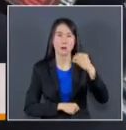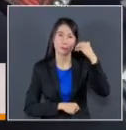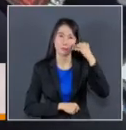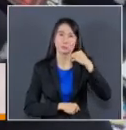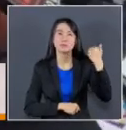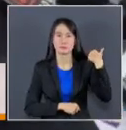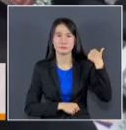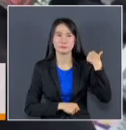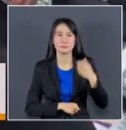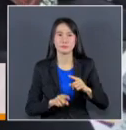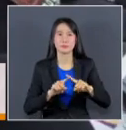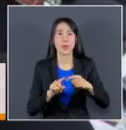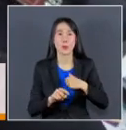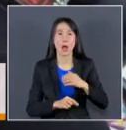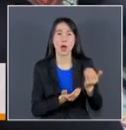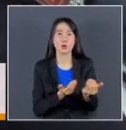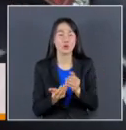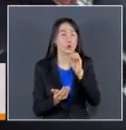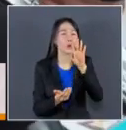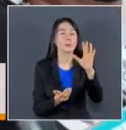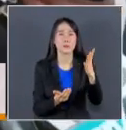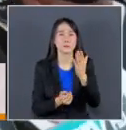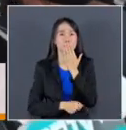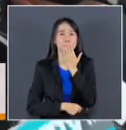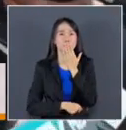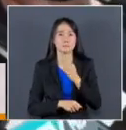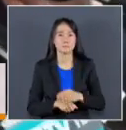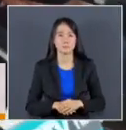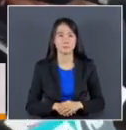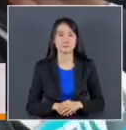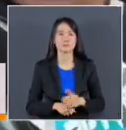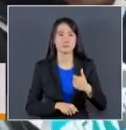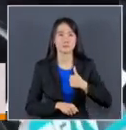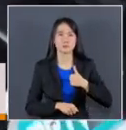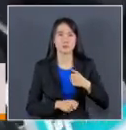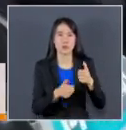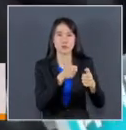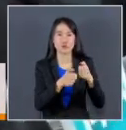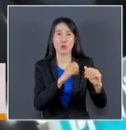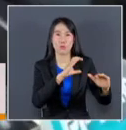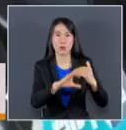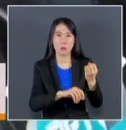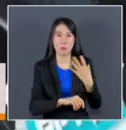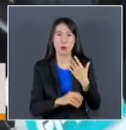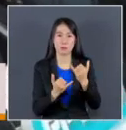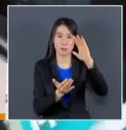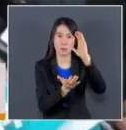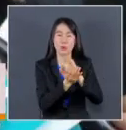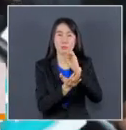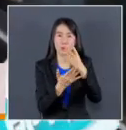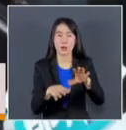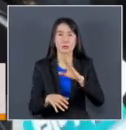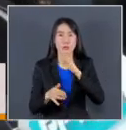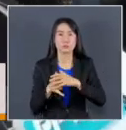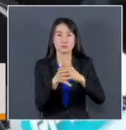ดนตีซึ่งน้องไม่บอกหนูเลยหนูรู้จักคนอื่นเหมือนกัน หนูส่งข้อความแชทนะไปคู่เขานะบอกหนูแจ้งความแล้วนะถ้าไม่พาน้องกลับ